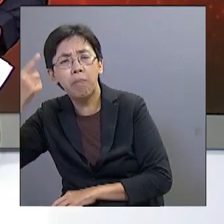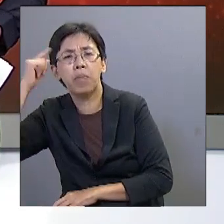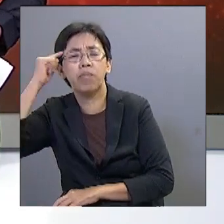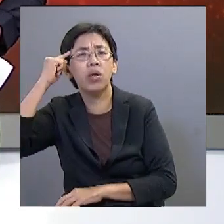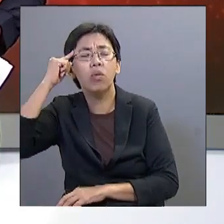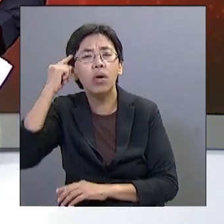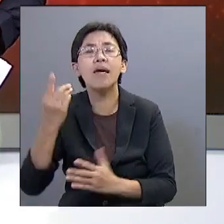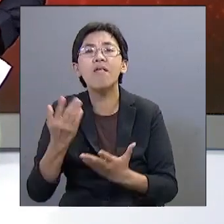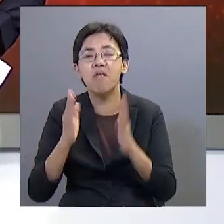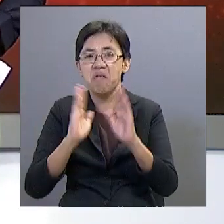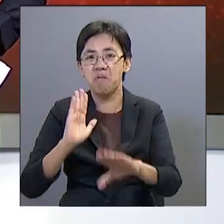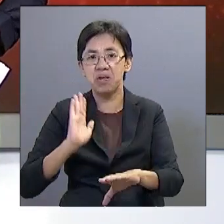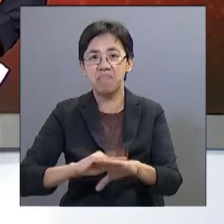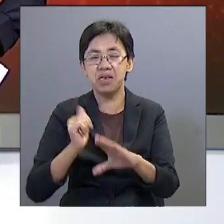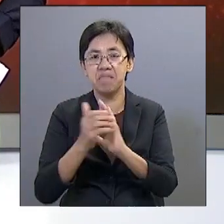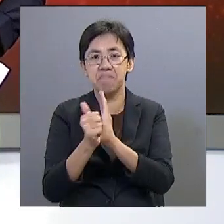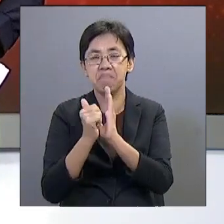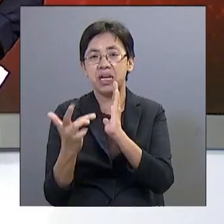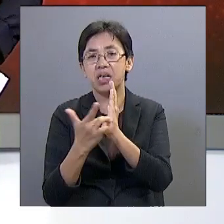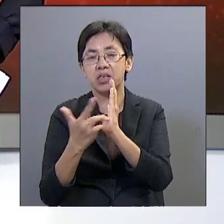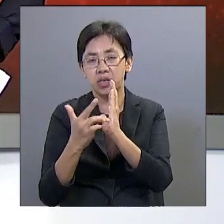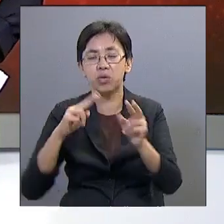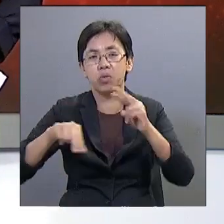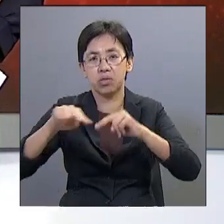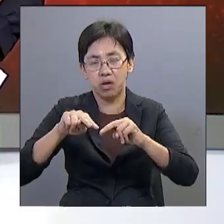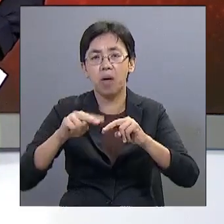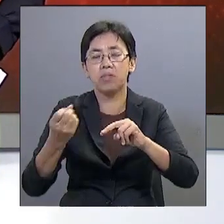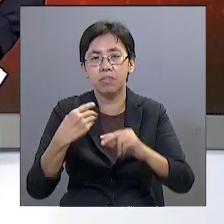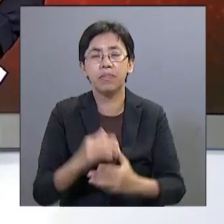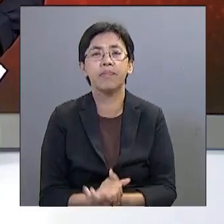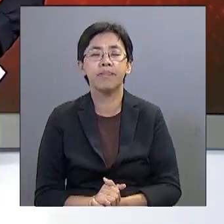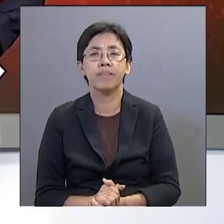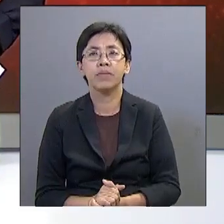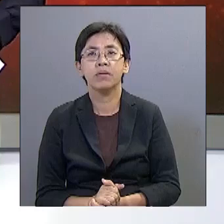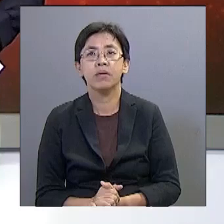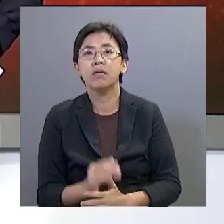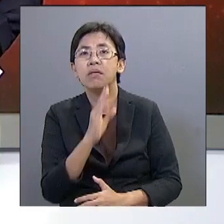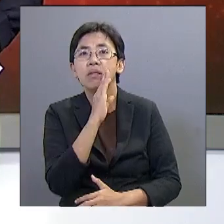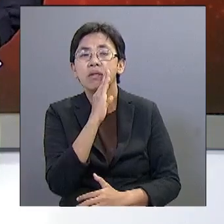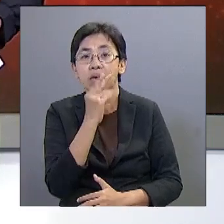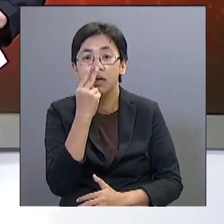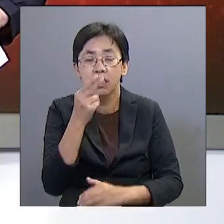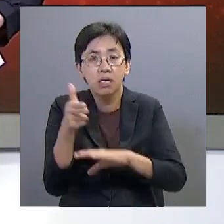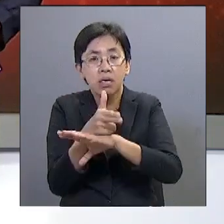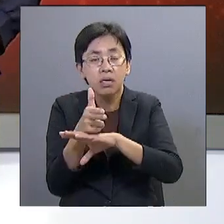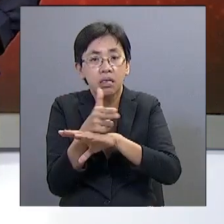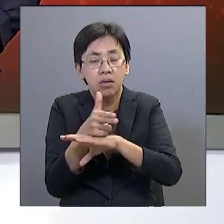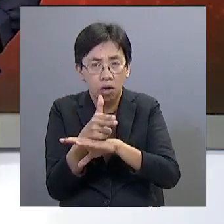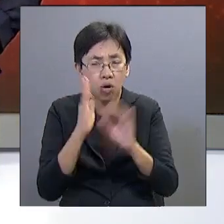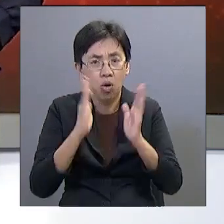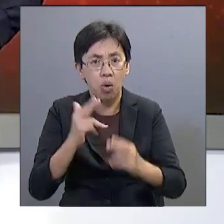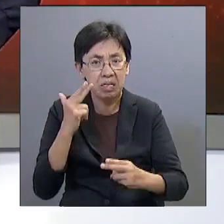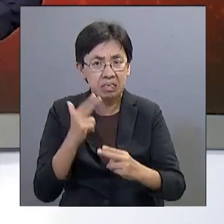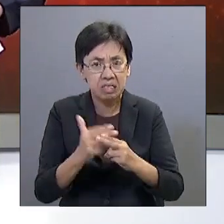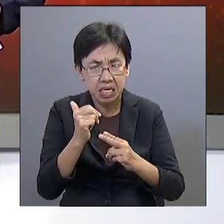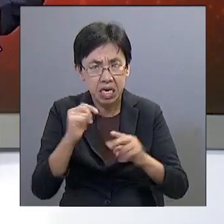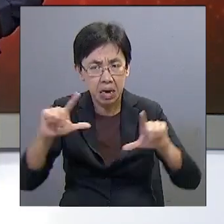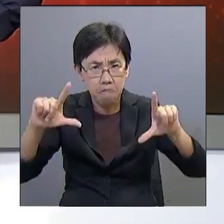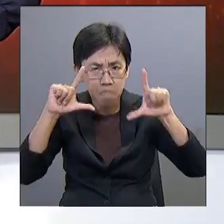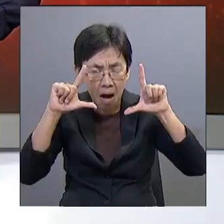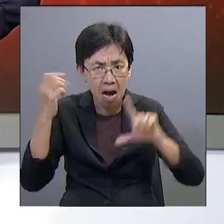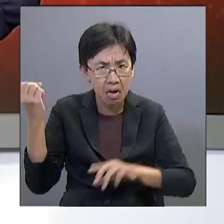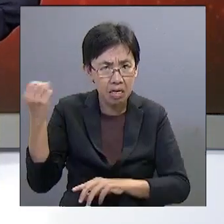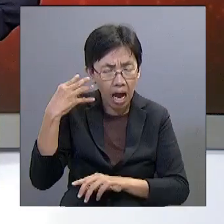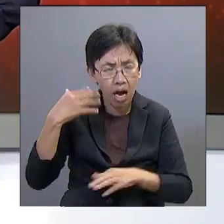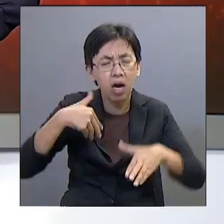ัยผู้เชื่อชาญด้านเทคโโีนั้นตรวจสอบให้นะคะแต่ถ้าเราเห็นคลิปของผคนที่มีชอเสียงหรออาจะเป็